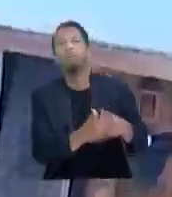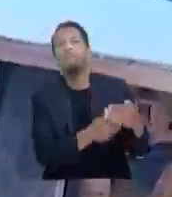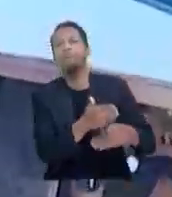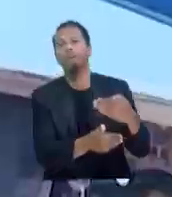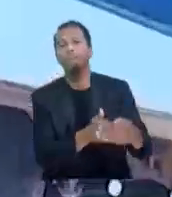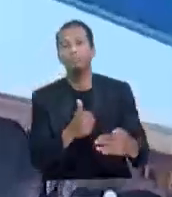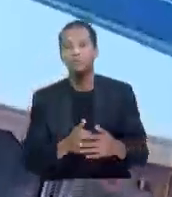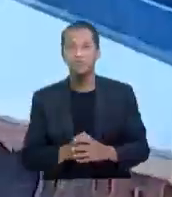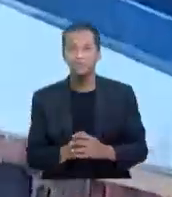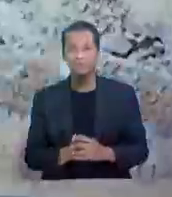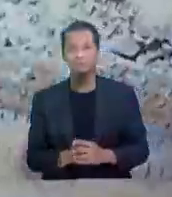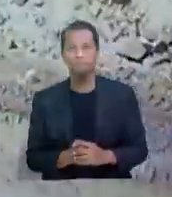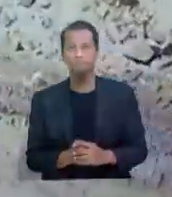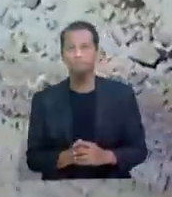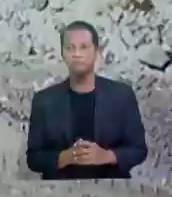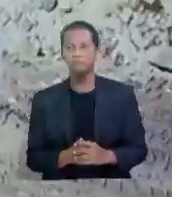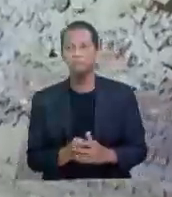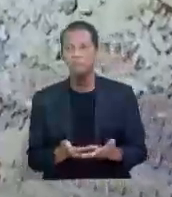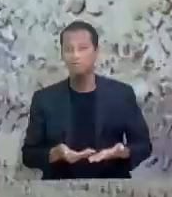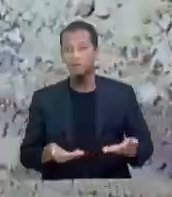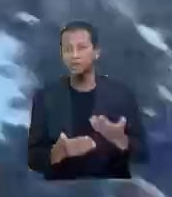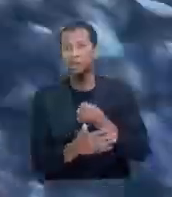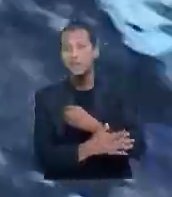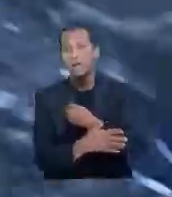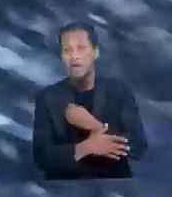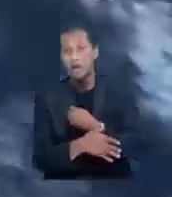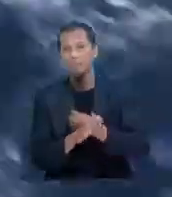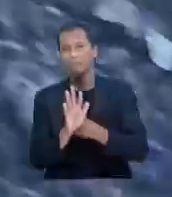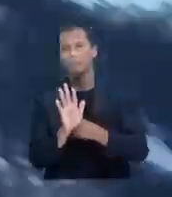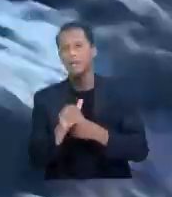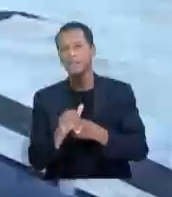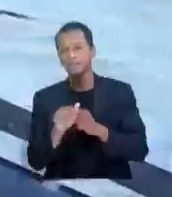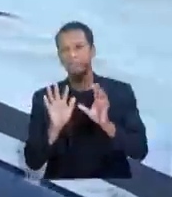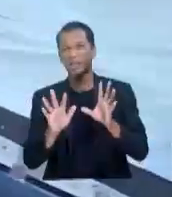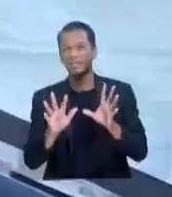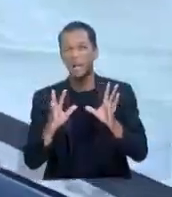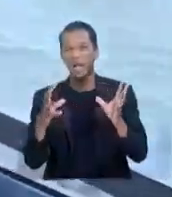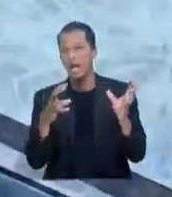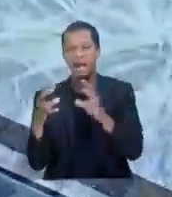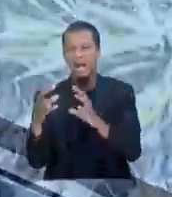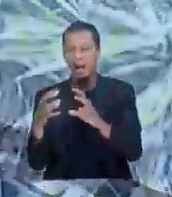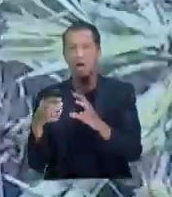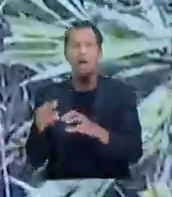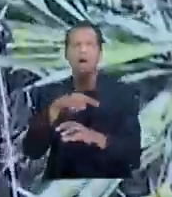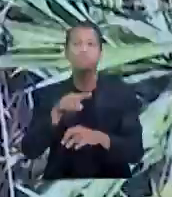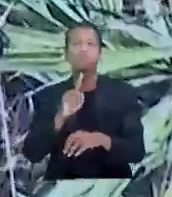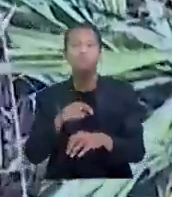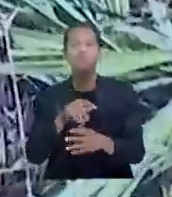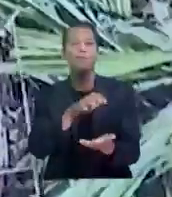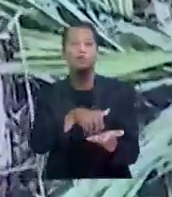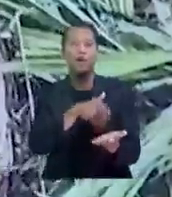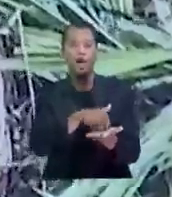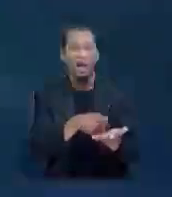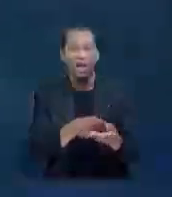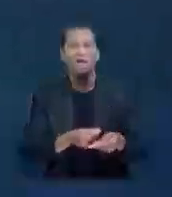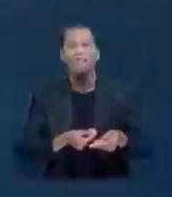Sentimen geopolitik di berbagai negara yang belum mereda memberi angin segar bagi Indonesia untuk memenuhi pasokan dan kebutuhan batubara di tingkat dunia.